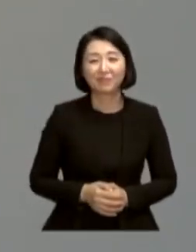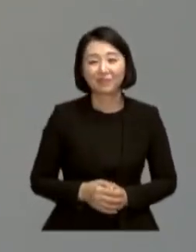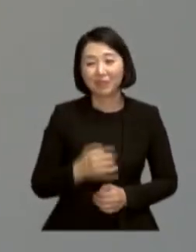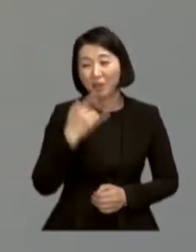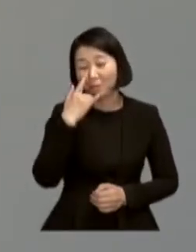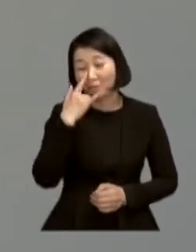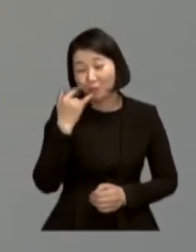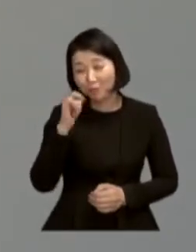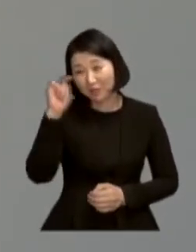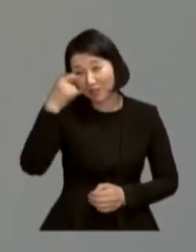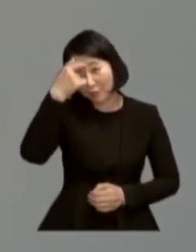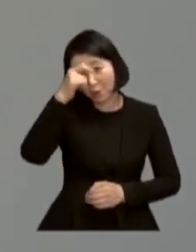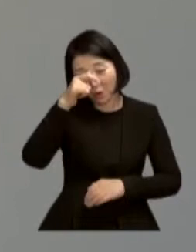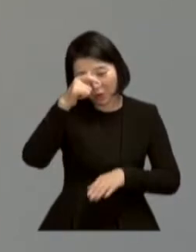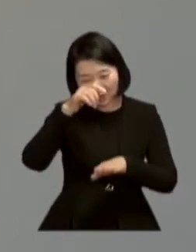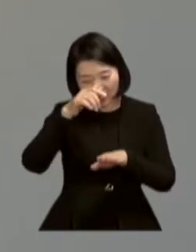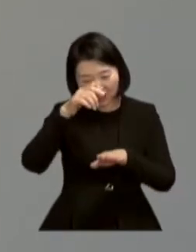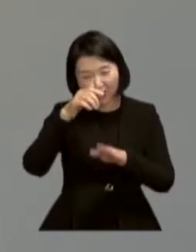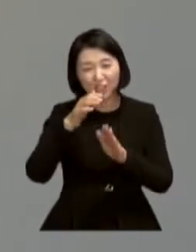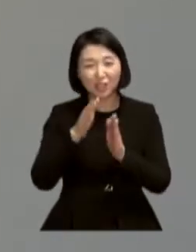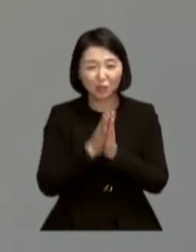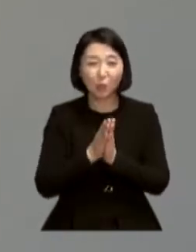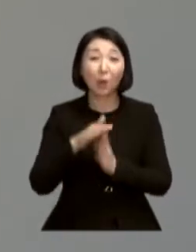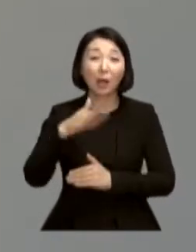엄마가 아빠가 새벽기도 간다고